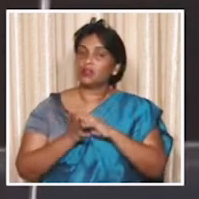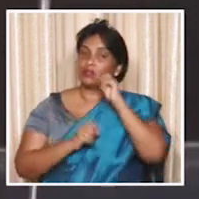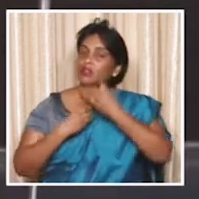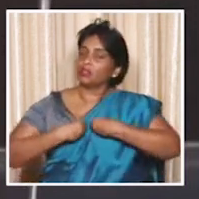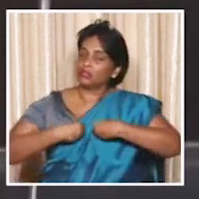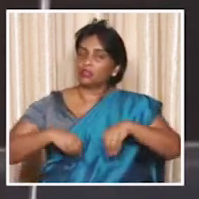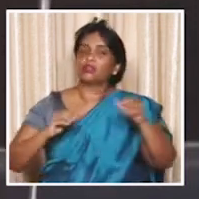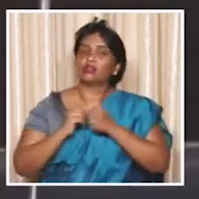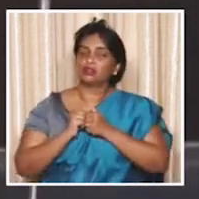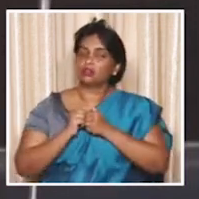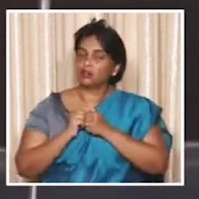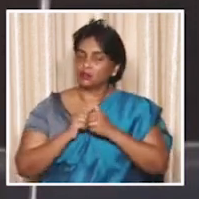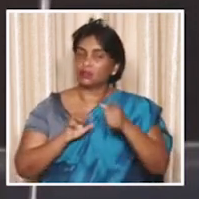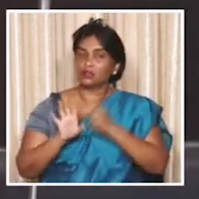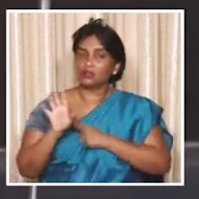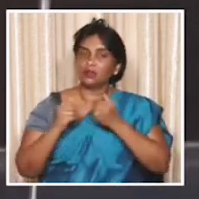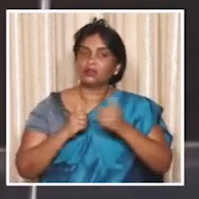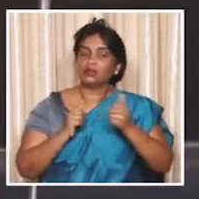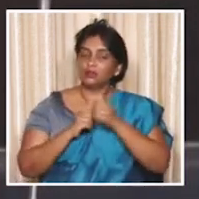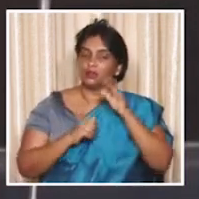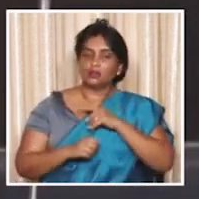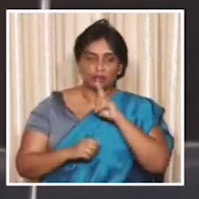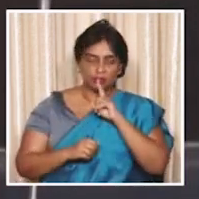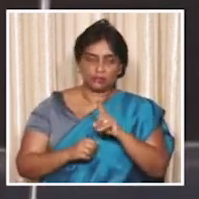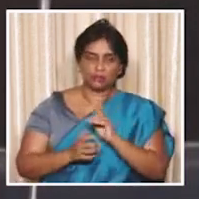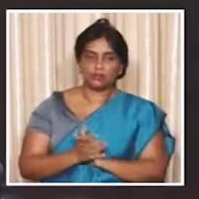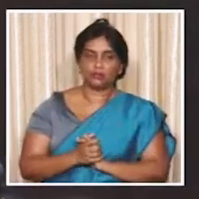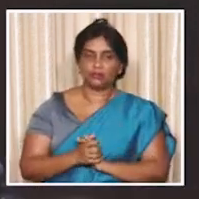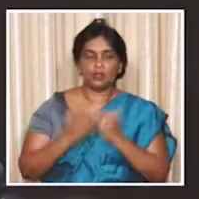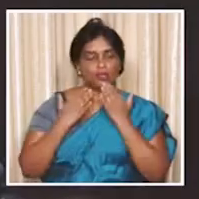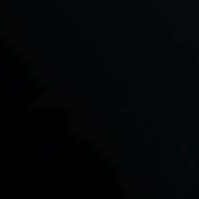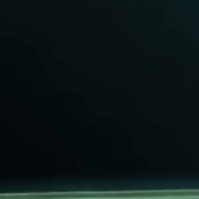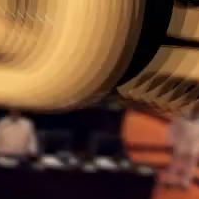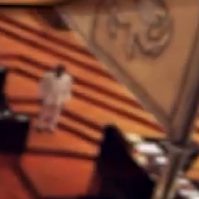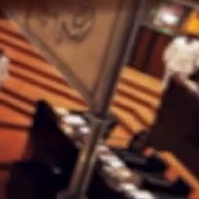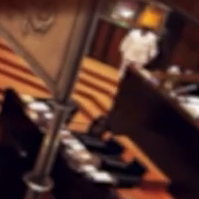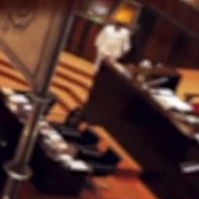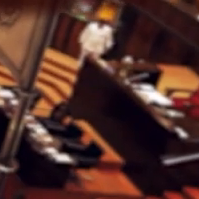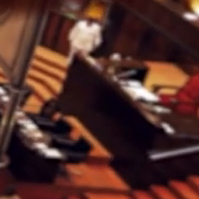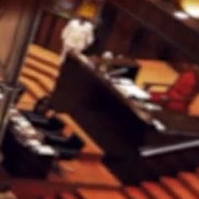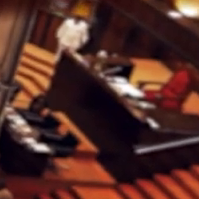ජනතාවට ලබා දෙන කටයුතු මේ අවුරුද්දක් ඇතුළත කරන්න කියලා ඉල්ලීමක් කරනවා. Thank you honorable Sripala Gamblath.